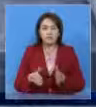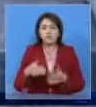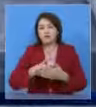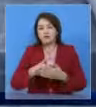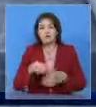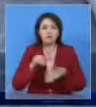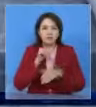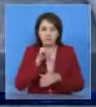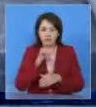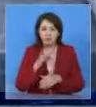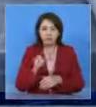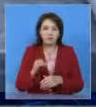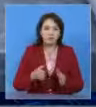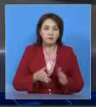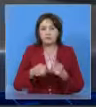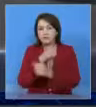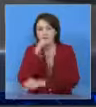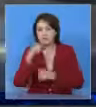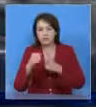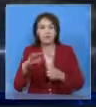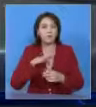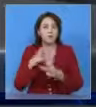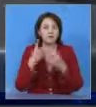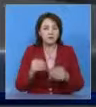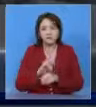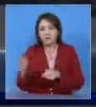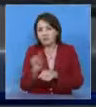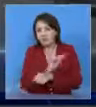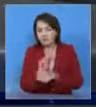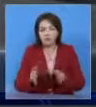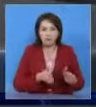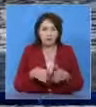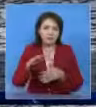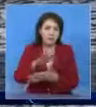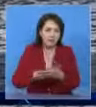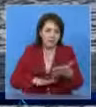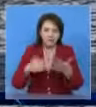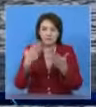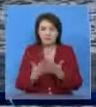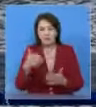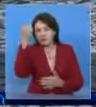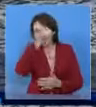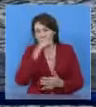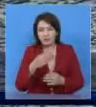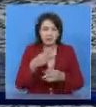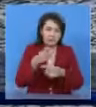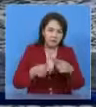ведет анализы по дорожно-строительным материалам. Стоит отметить, что ремонт автомобильных дорог продолжается. На это в текущем году